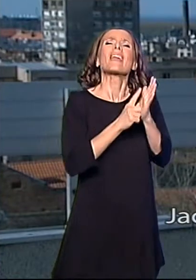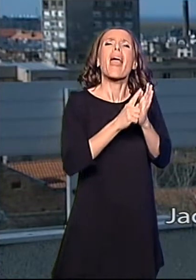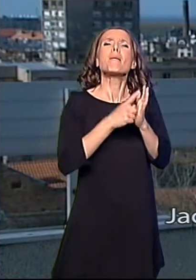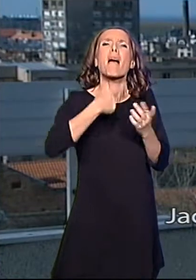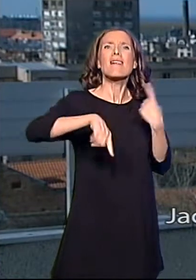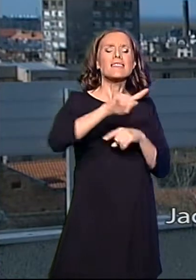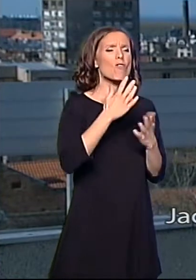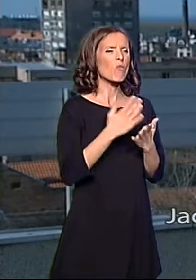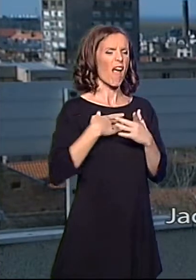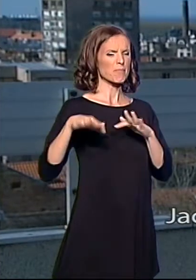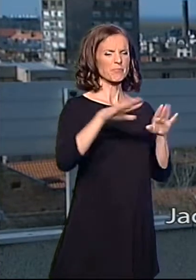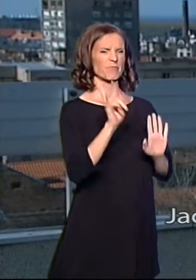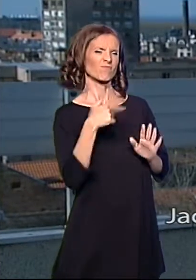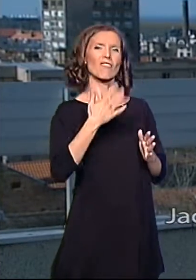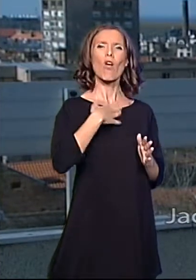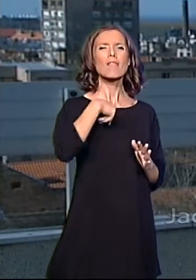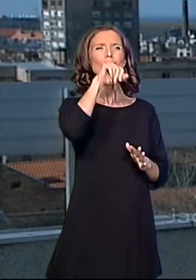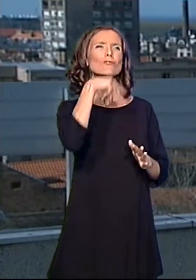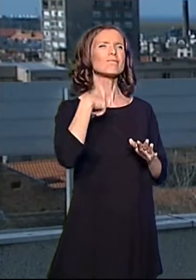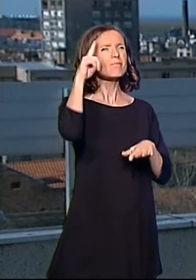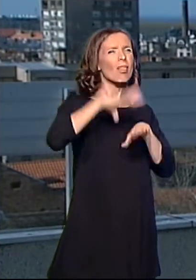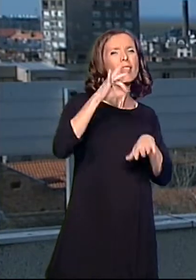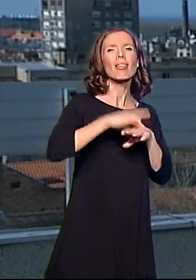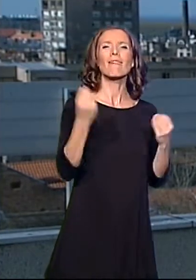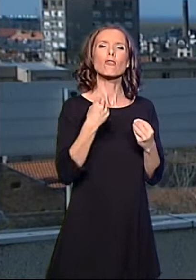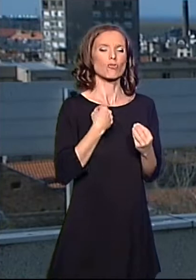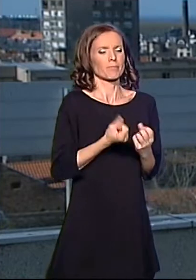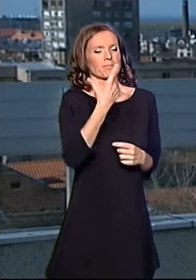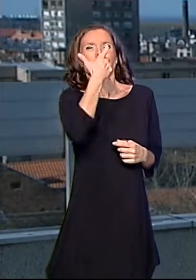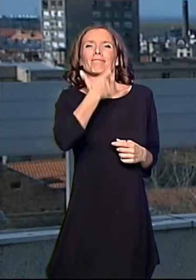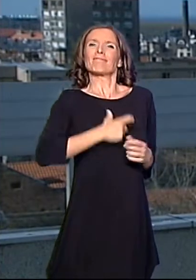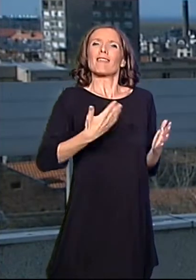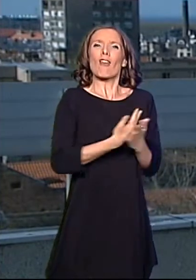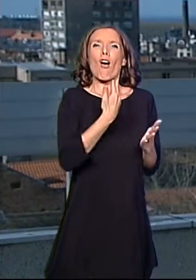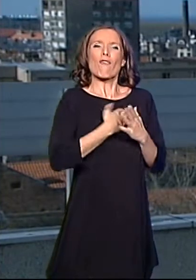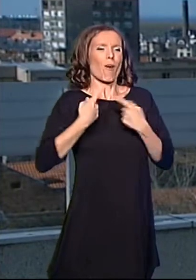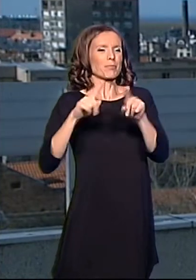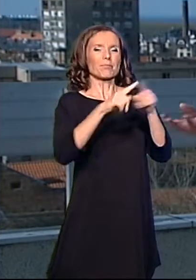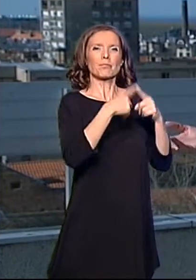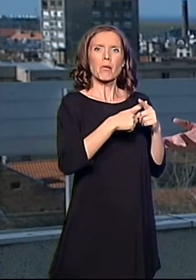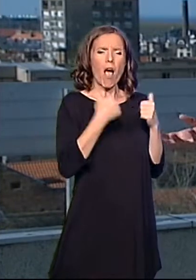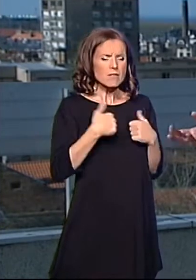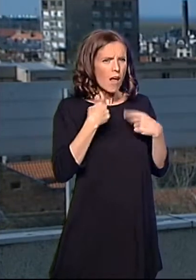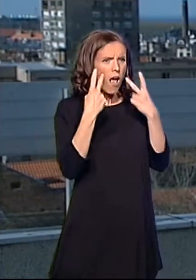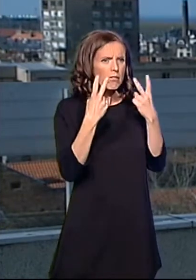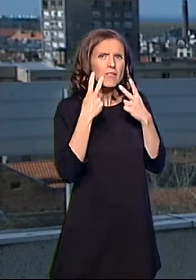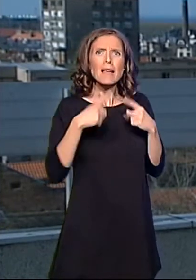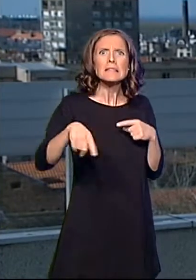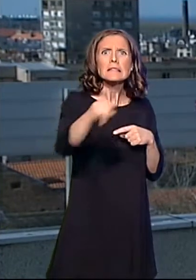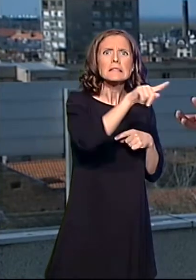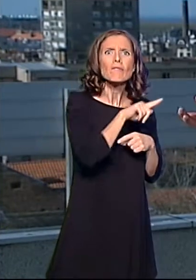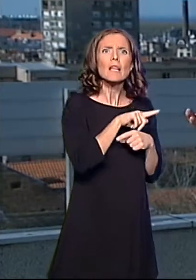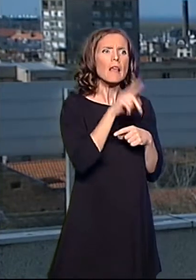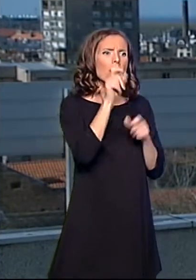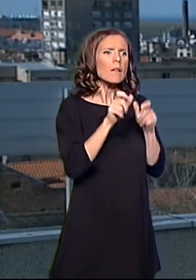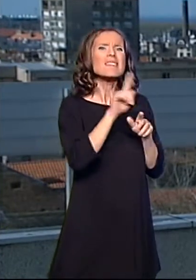više različit, da imaš neki svoj fazon lični. Imam utisak da sad dolaze generacije da su svi uniformisani. Ti kad odeš ovako